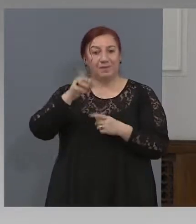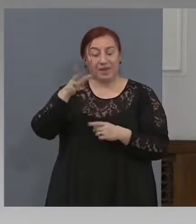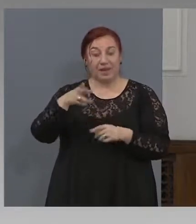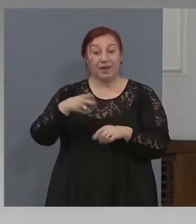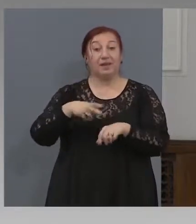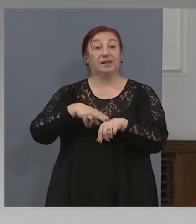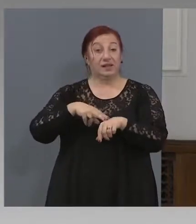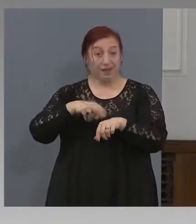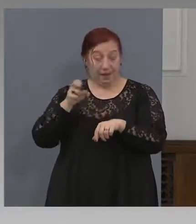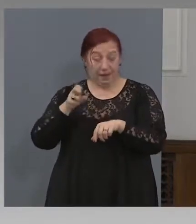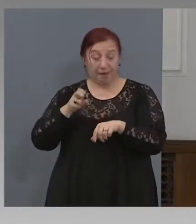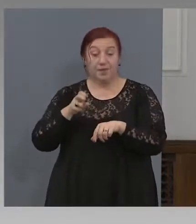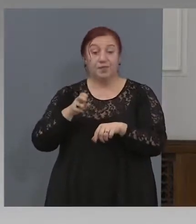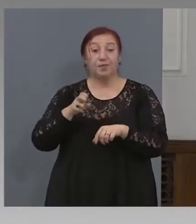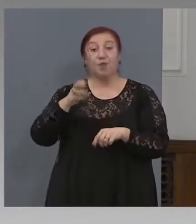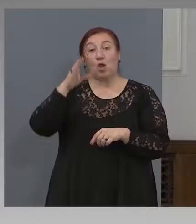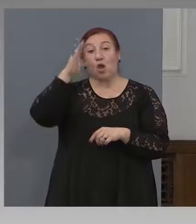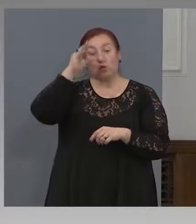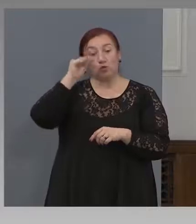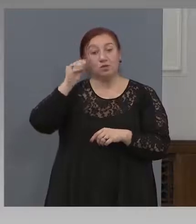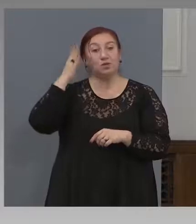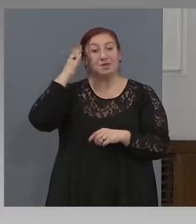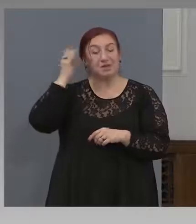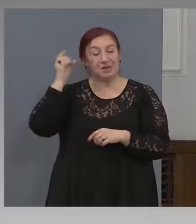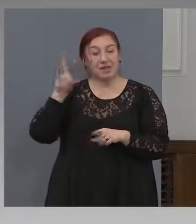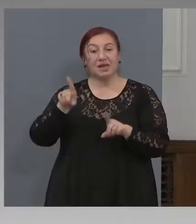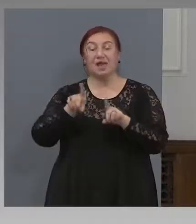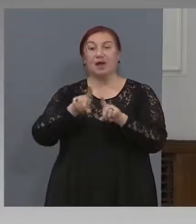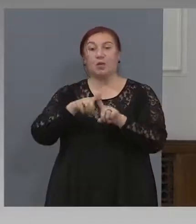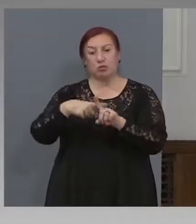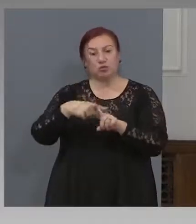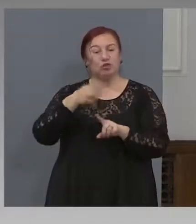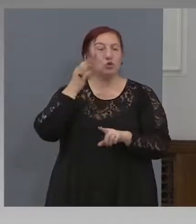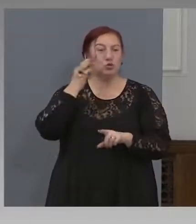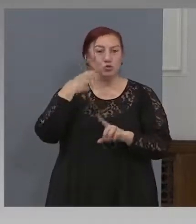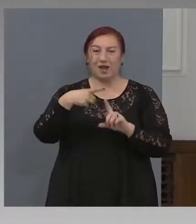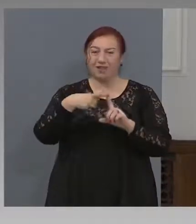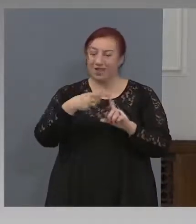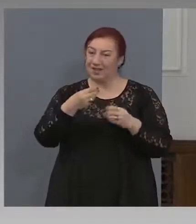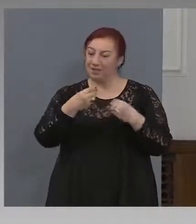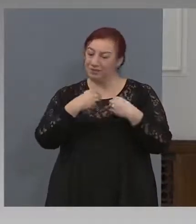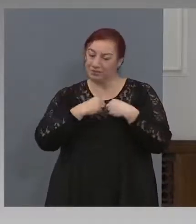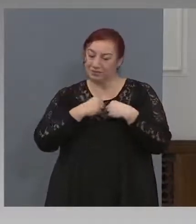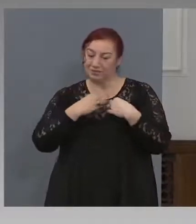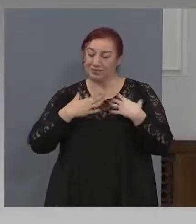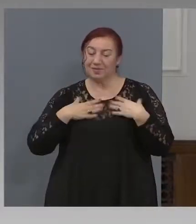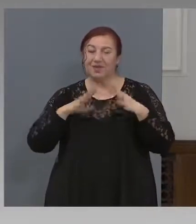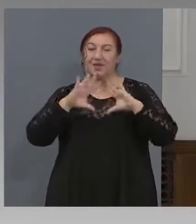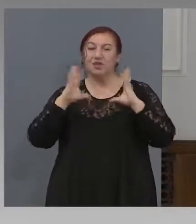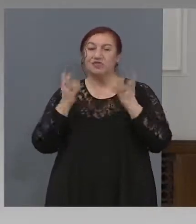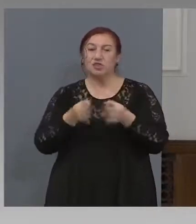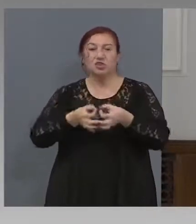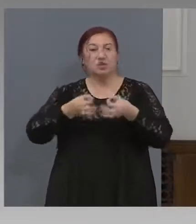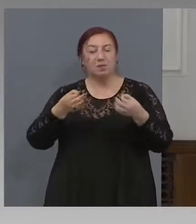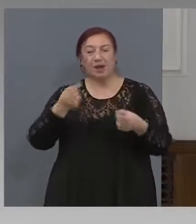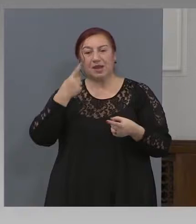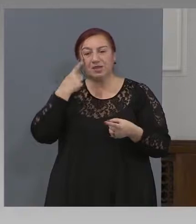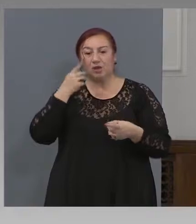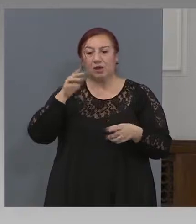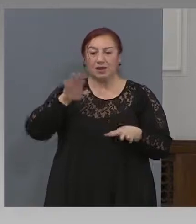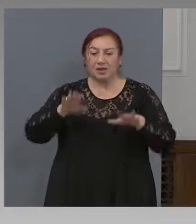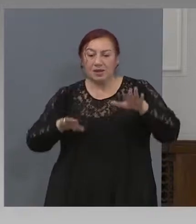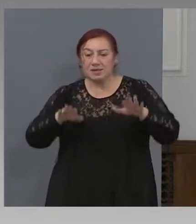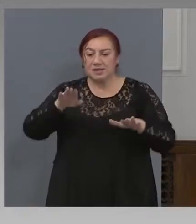Да, господин премиер и госпожа Танева ни увериха, че както за всички мерки с оглед динамиката на